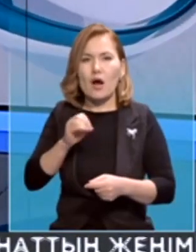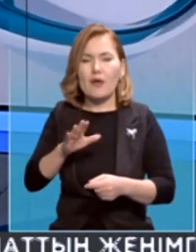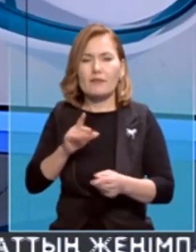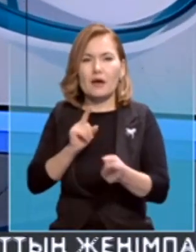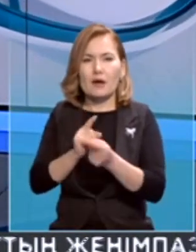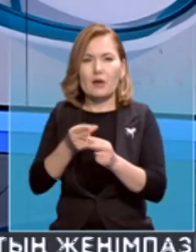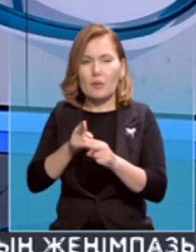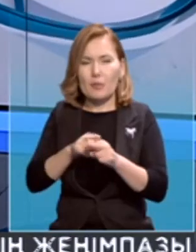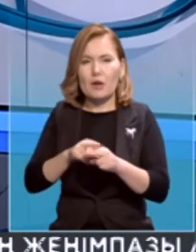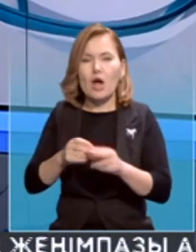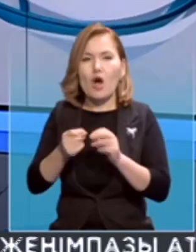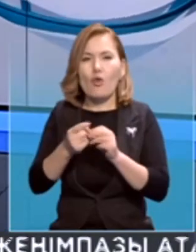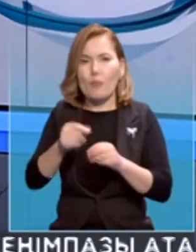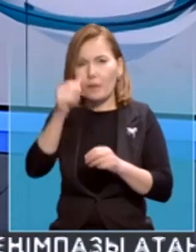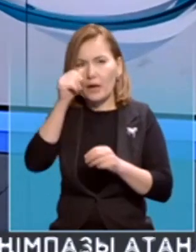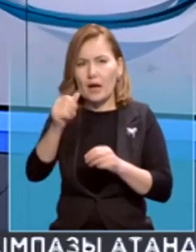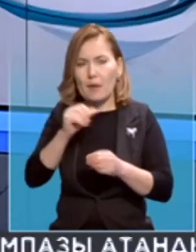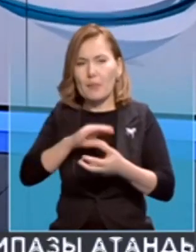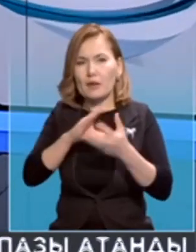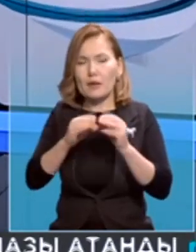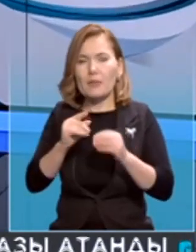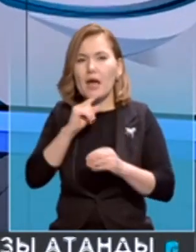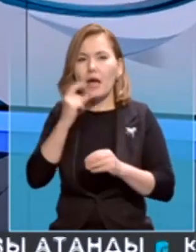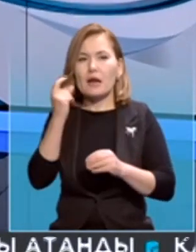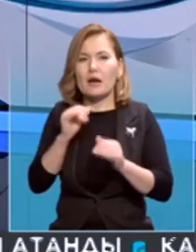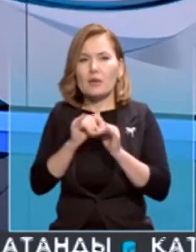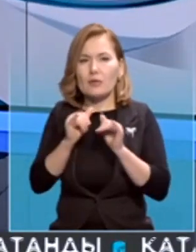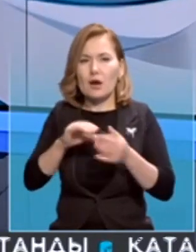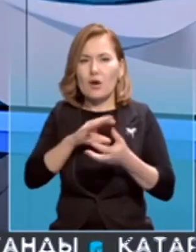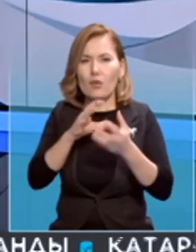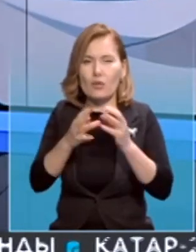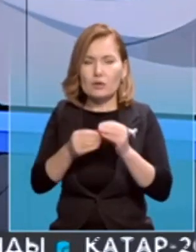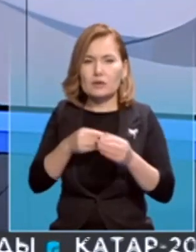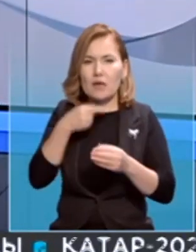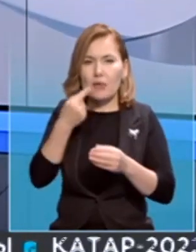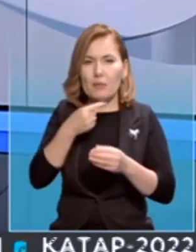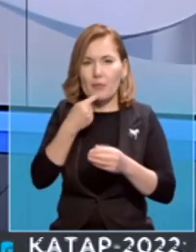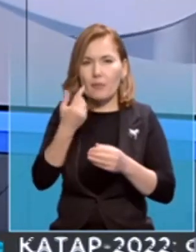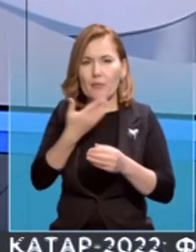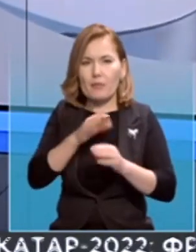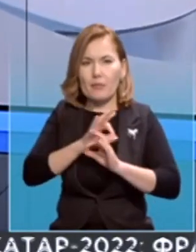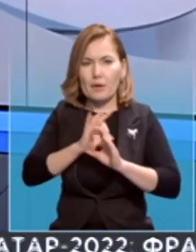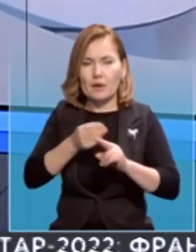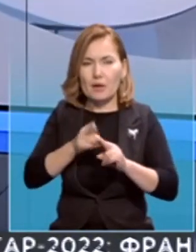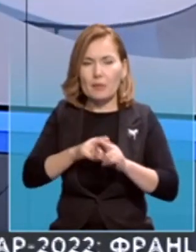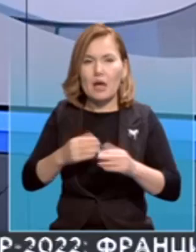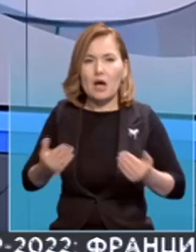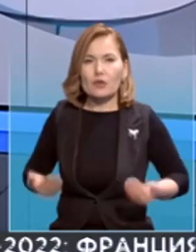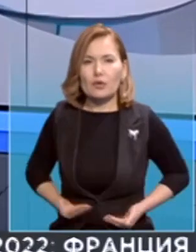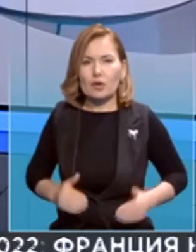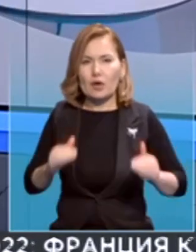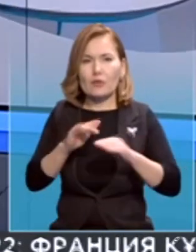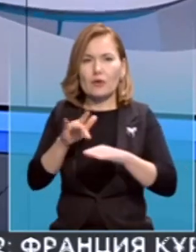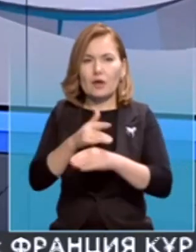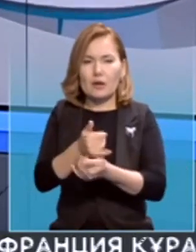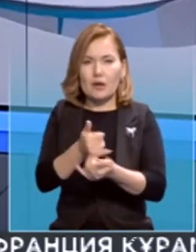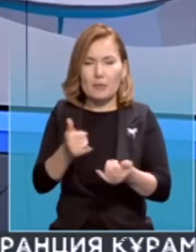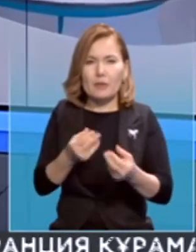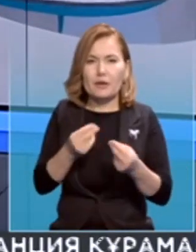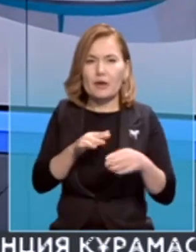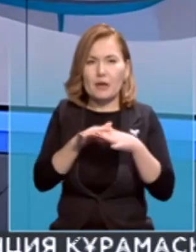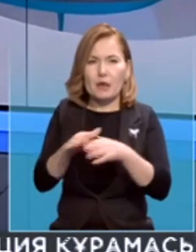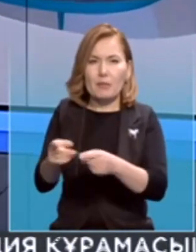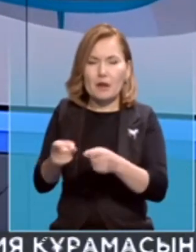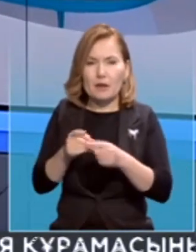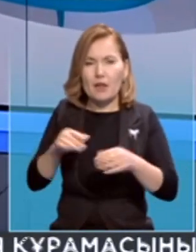басшысына аймақтың 11 айдағы әлеуметтік-экономикалық даму қорытындысы туралы баяндады. Сонымен қатар тұрғын үй коммуналдық шаруашылығы, инвестиция